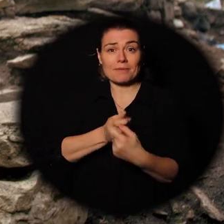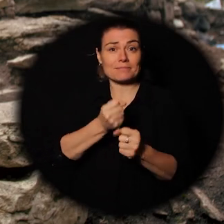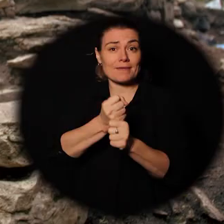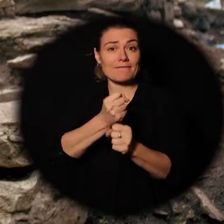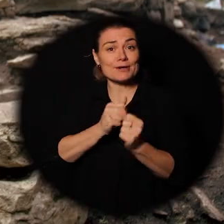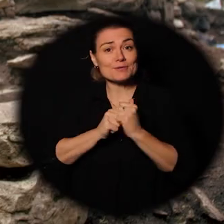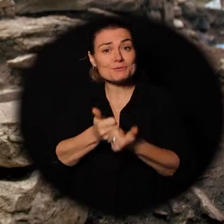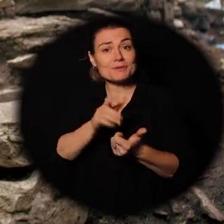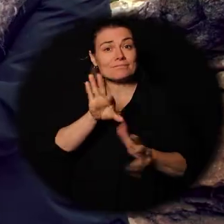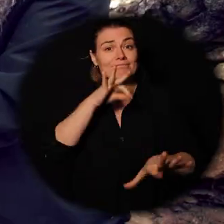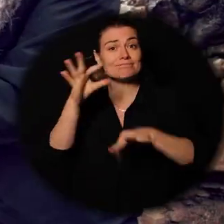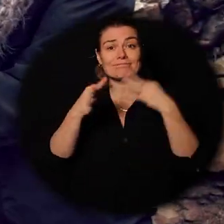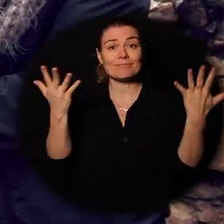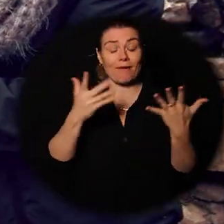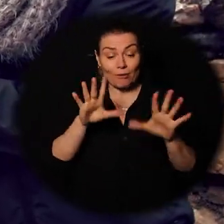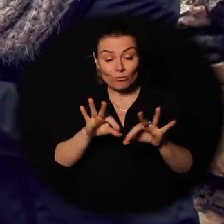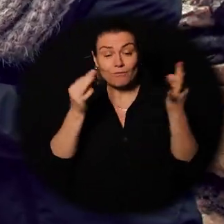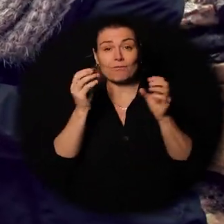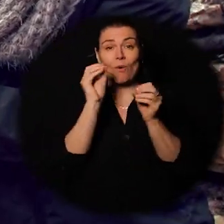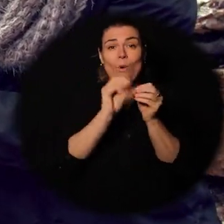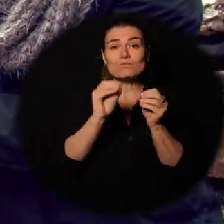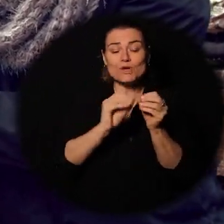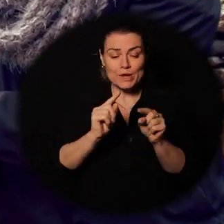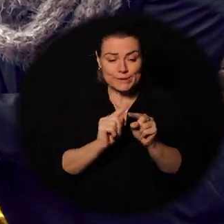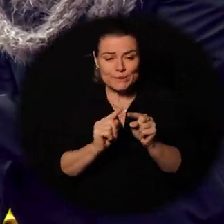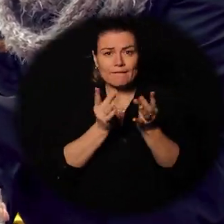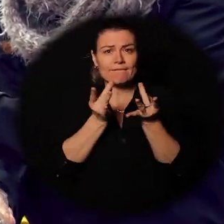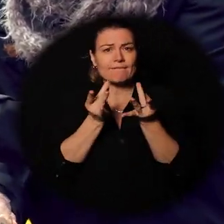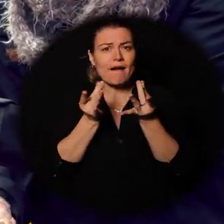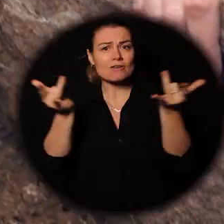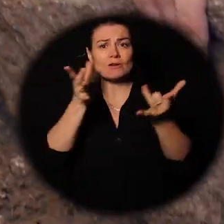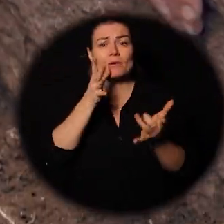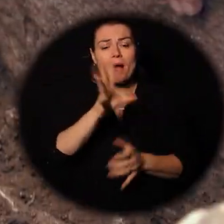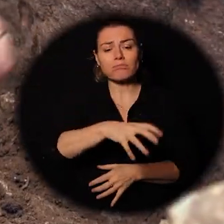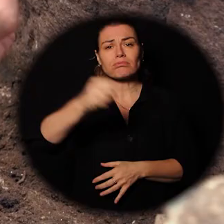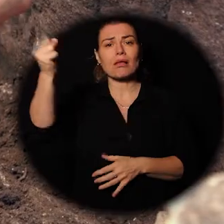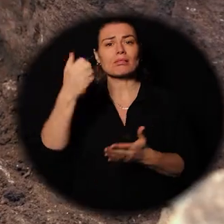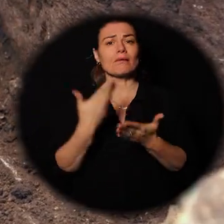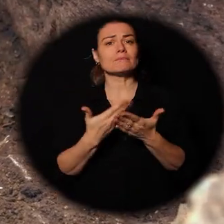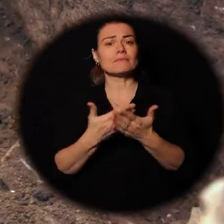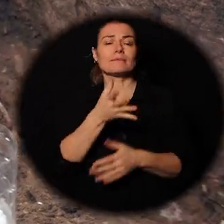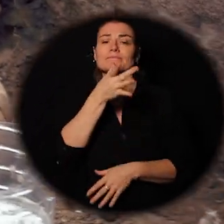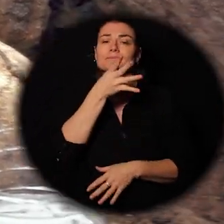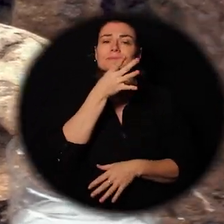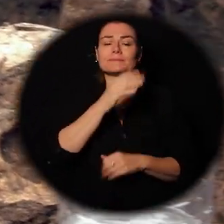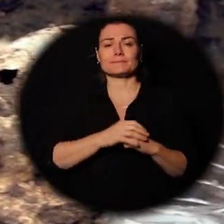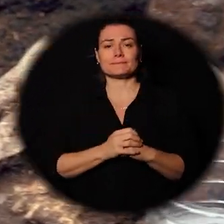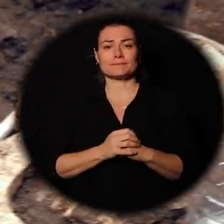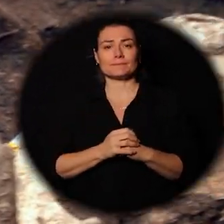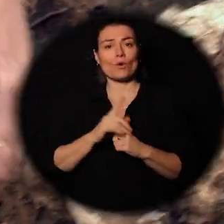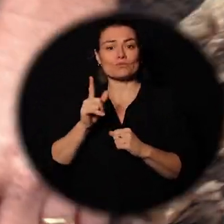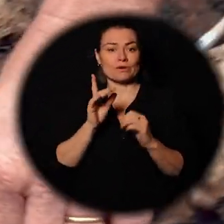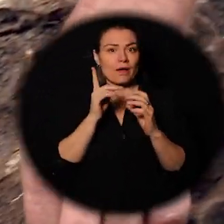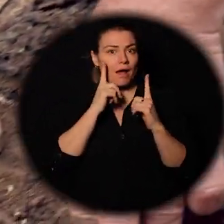fragiles et ne peuvent pas être prélevés directement. Donc il faut évidemment prendre toutes les précautions, toutes les